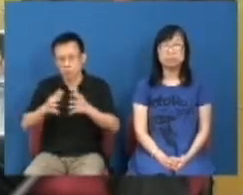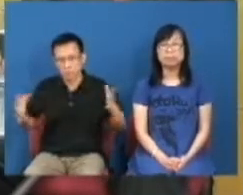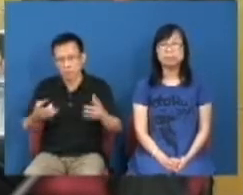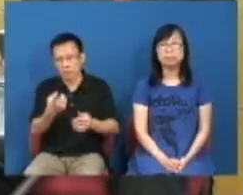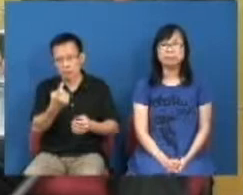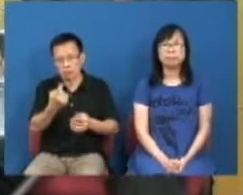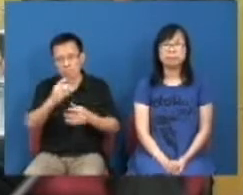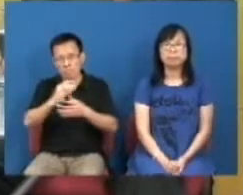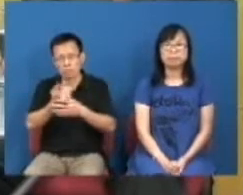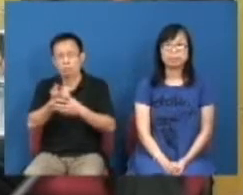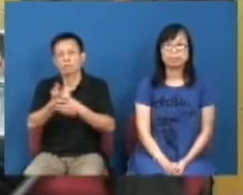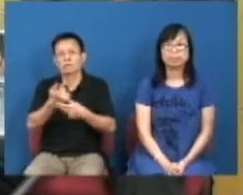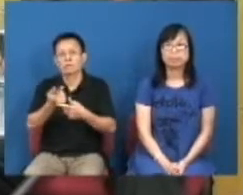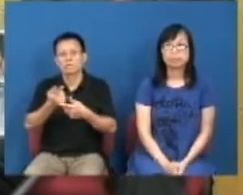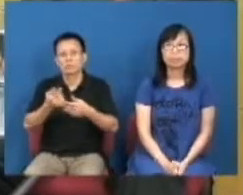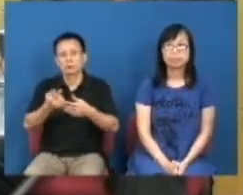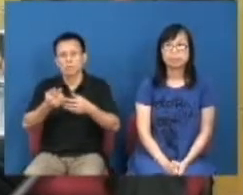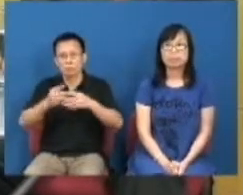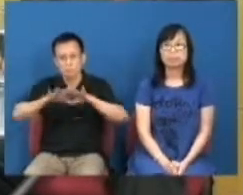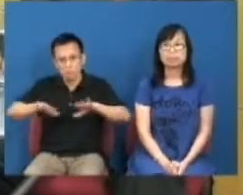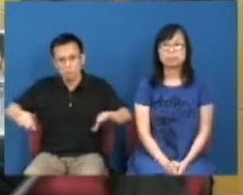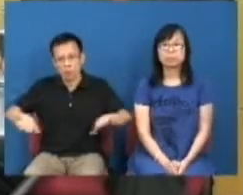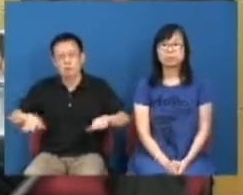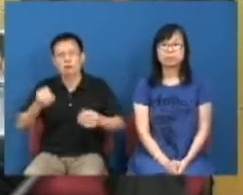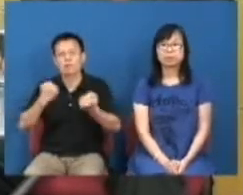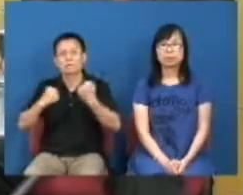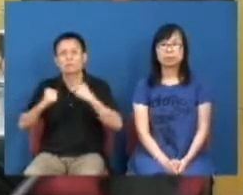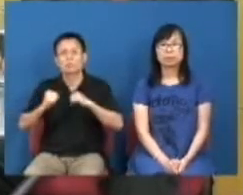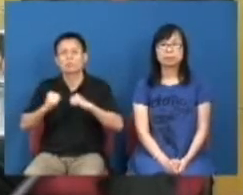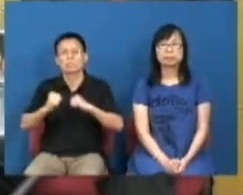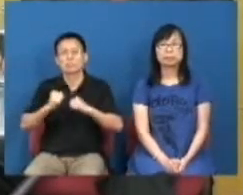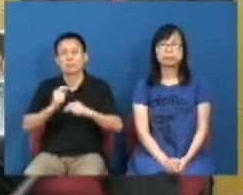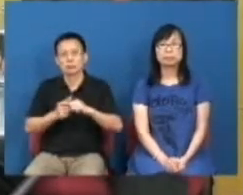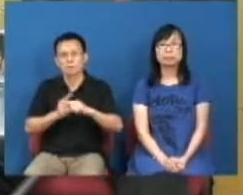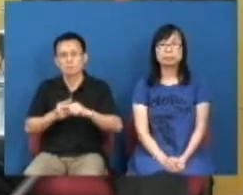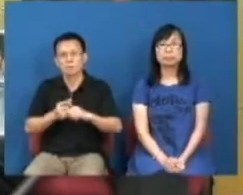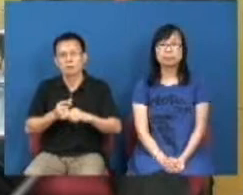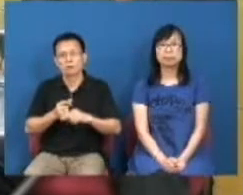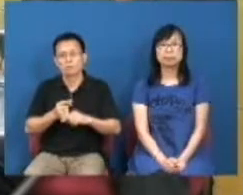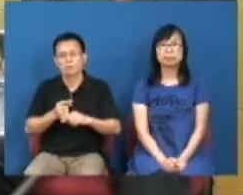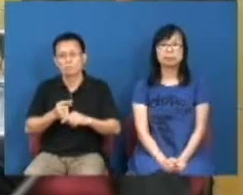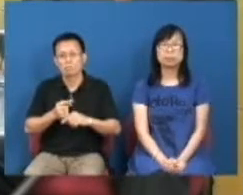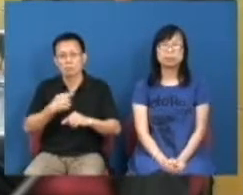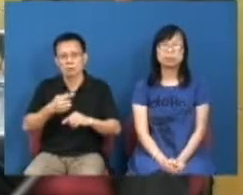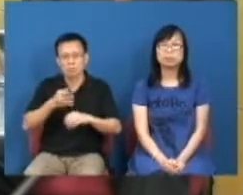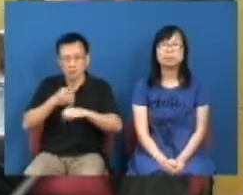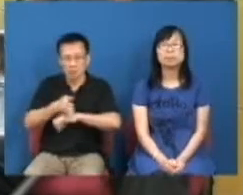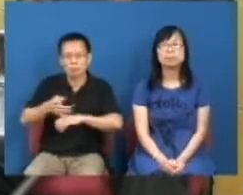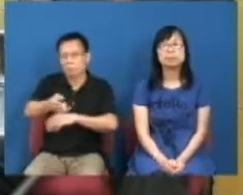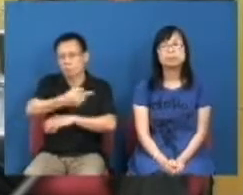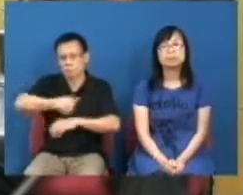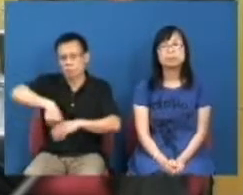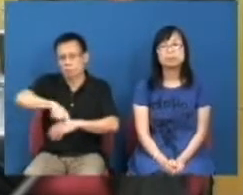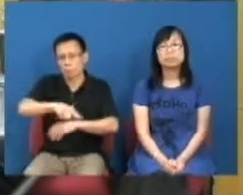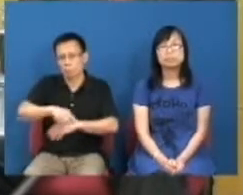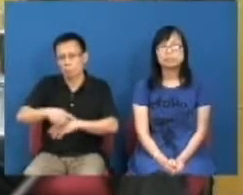咗調解呢一個行為。咁只要喺我哋社會上面加以推